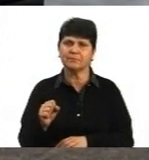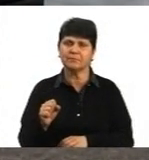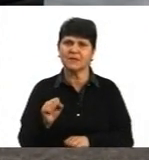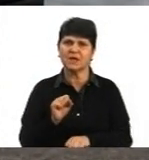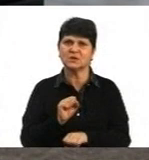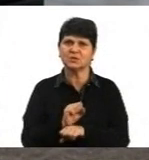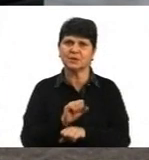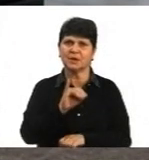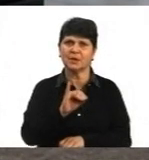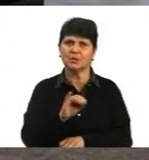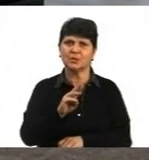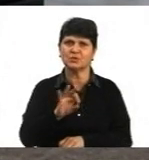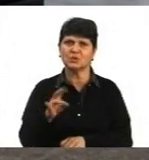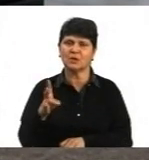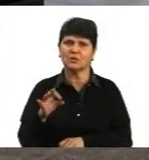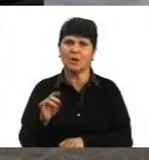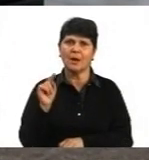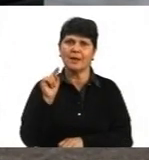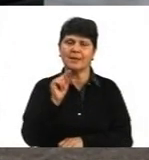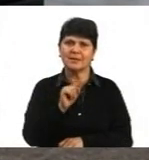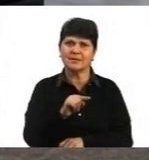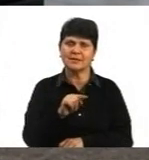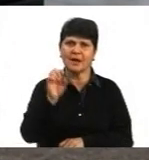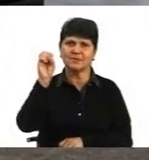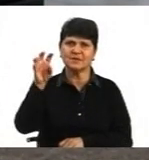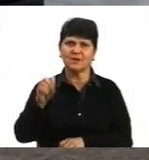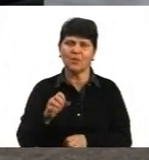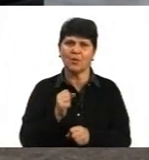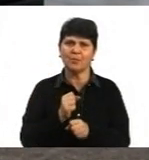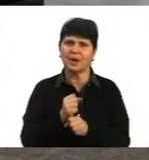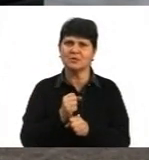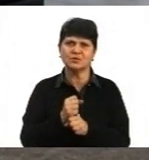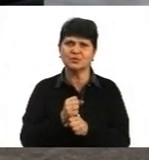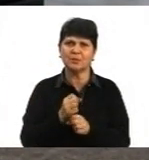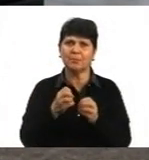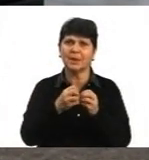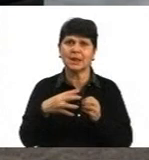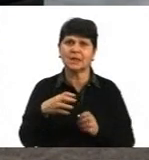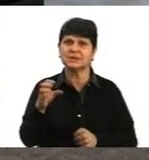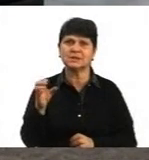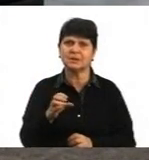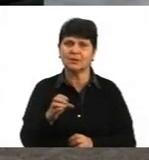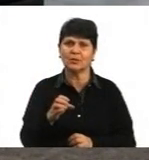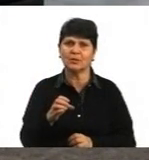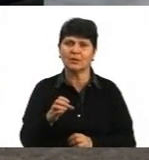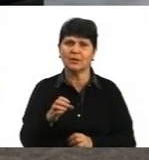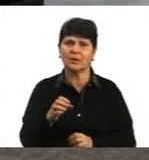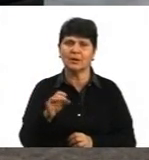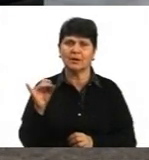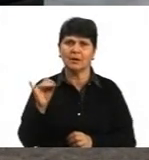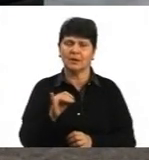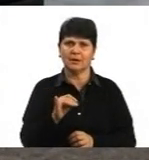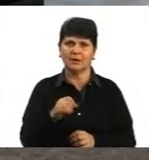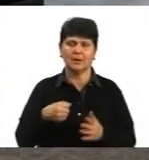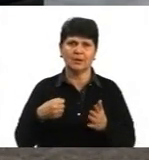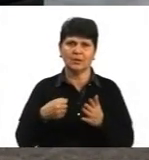Ющенка, то майже. Там світофор працює буквально 15 секунд. І розуміється кромка в час пік, аж до